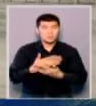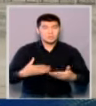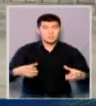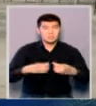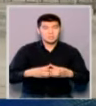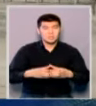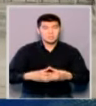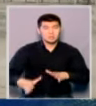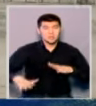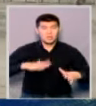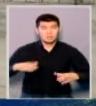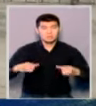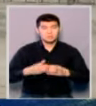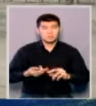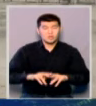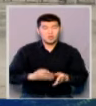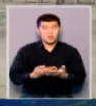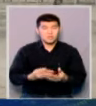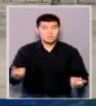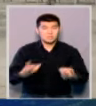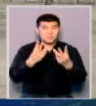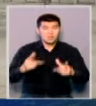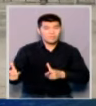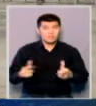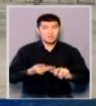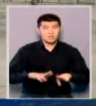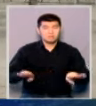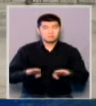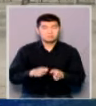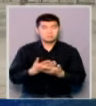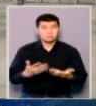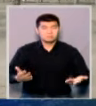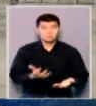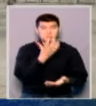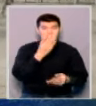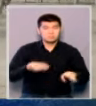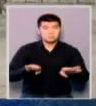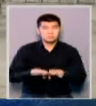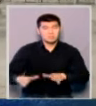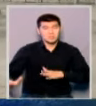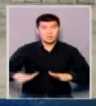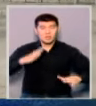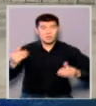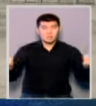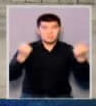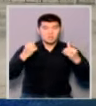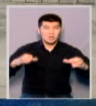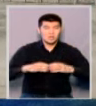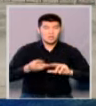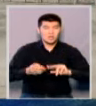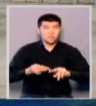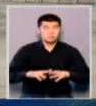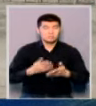предметам, как тактическая подготовка, огневая подготовка, радиационно-химическая и биологическая защита, физическая подготовка, строевая подготовка, а